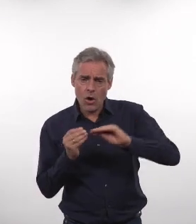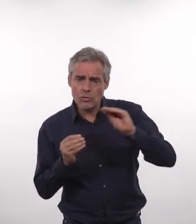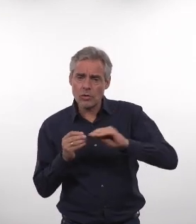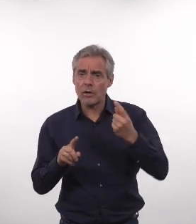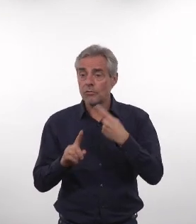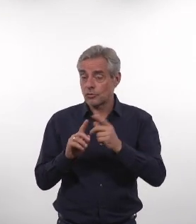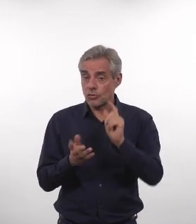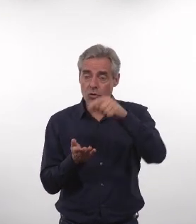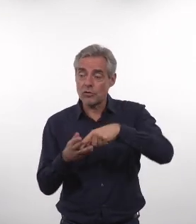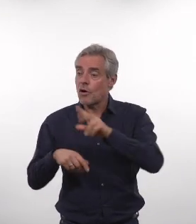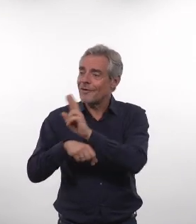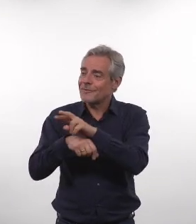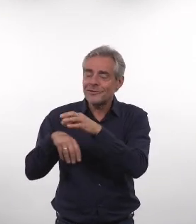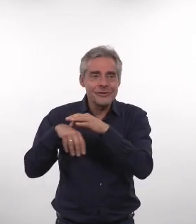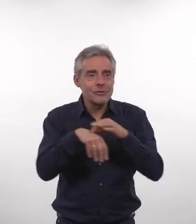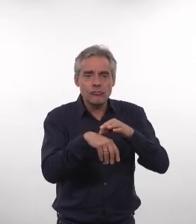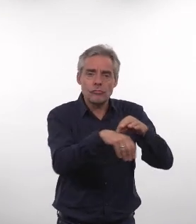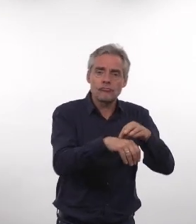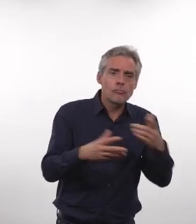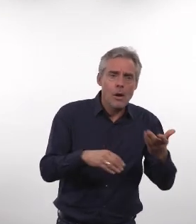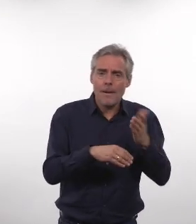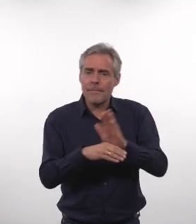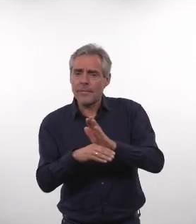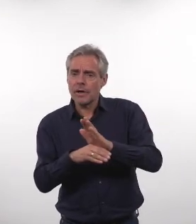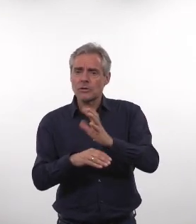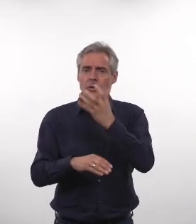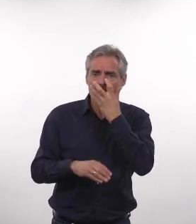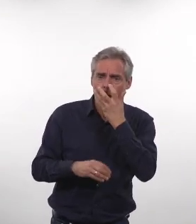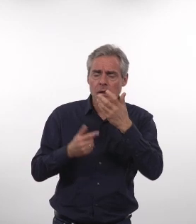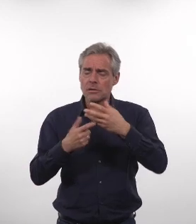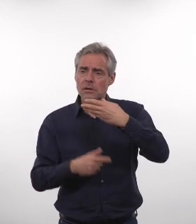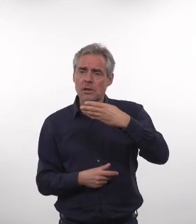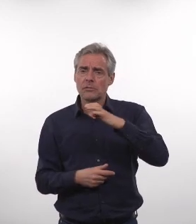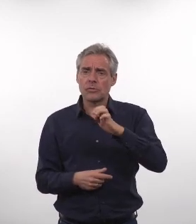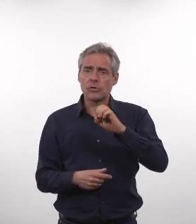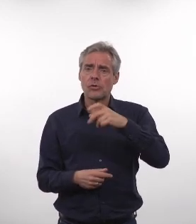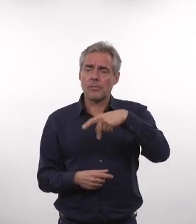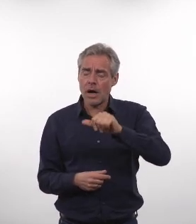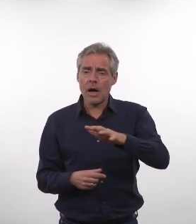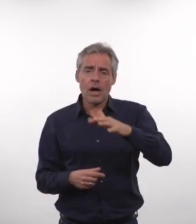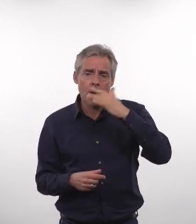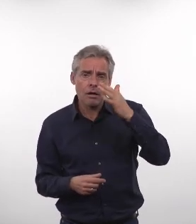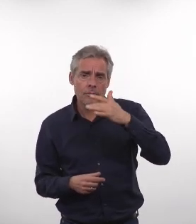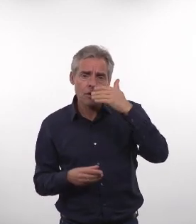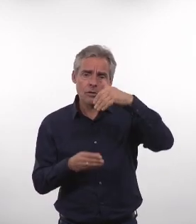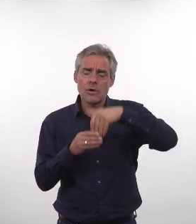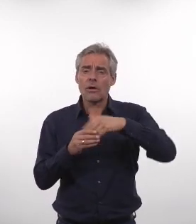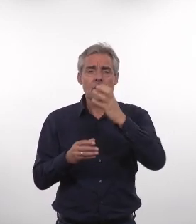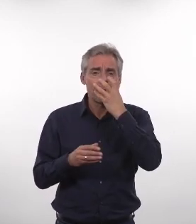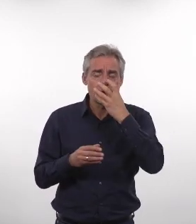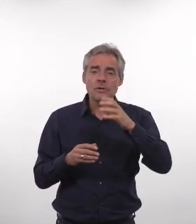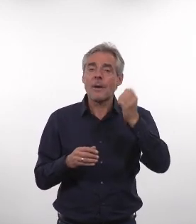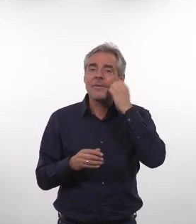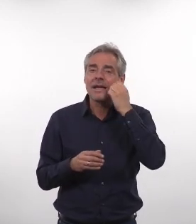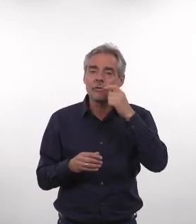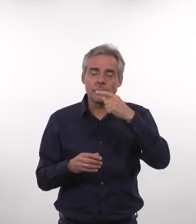lieux. On va l'emmener visiter les lieux, on va lui présenter un masque méopa, on met un arôme naturel de pâtisserie à l'intérieur du masque pour qu'il